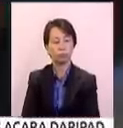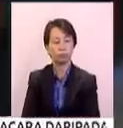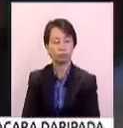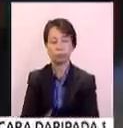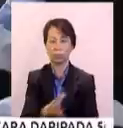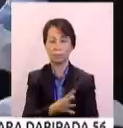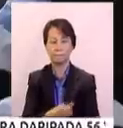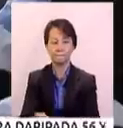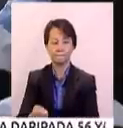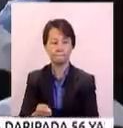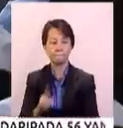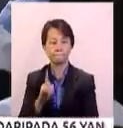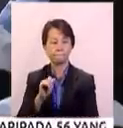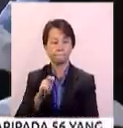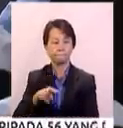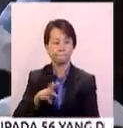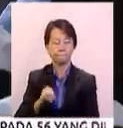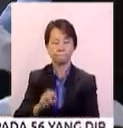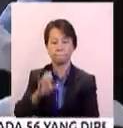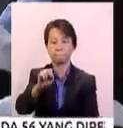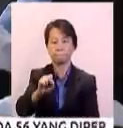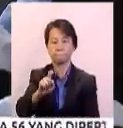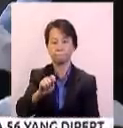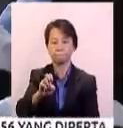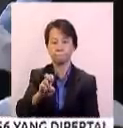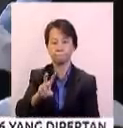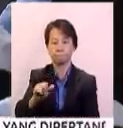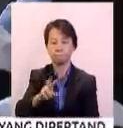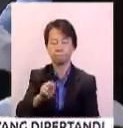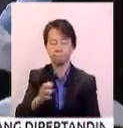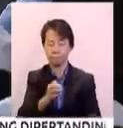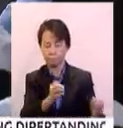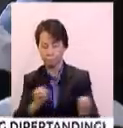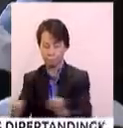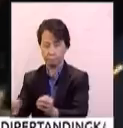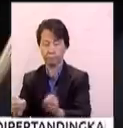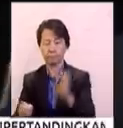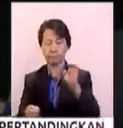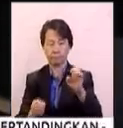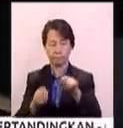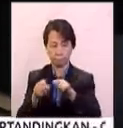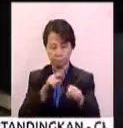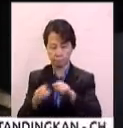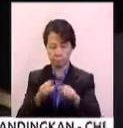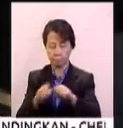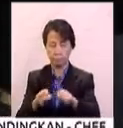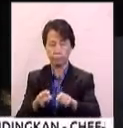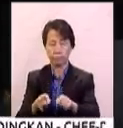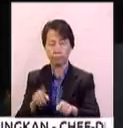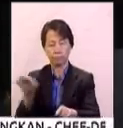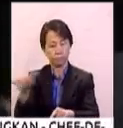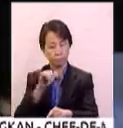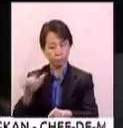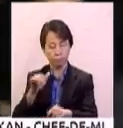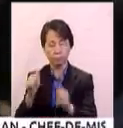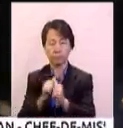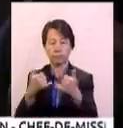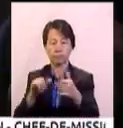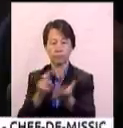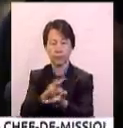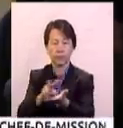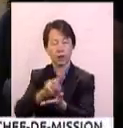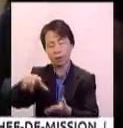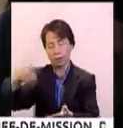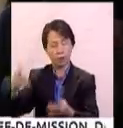Sementara itu, Timbalan Menteri Belia dan Sukan Steven Sim berkata, penganjuran e-racing Grand Prix ini mampu setanding dengan permainan video